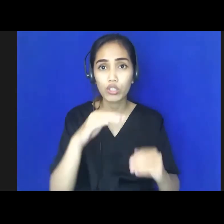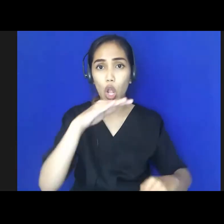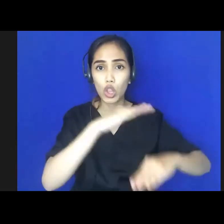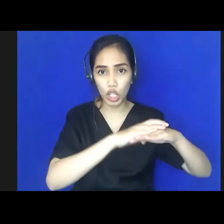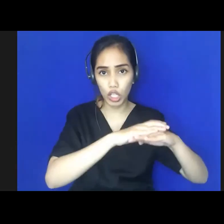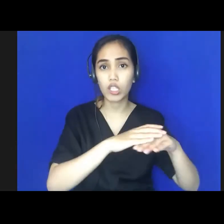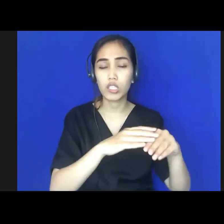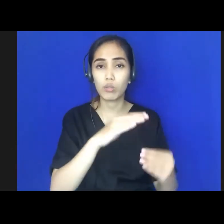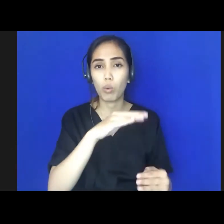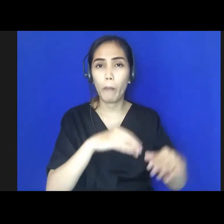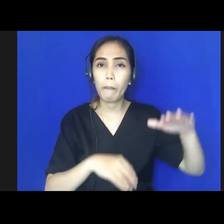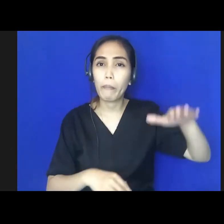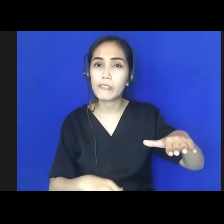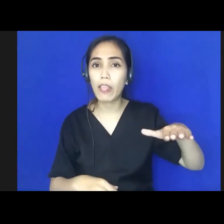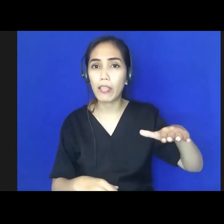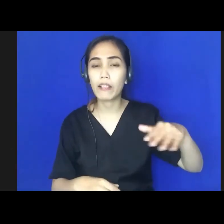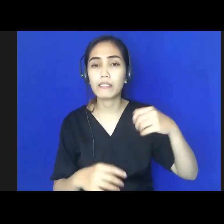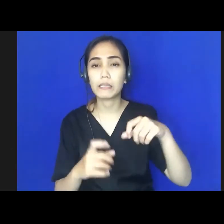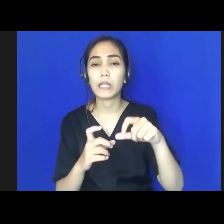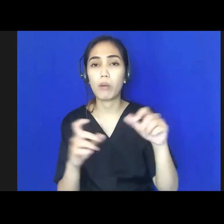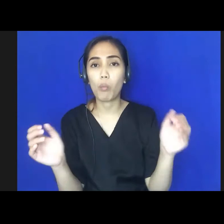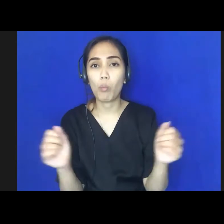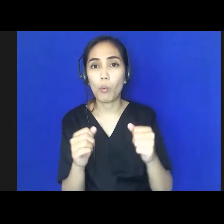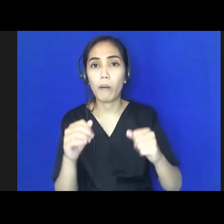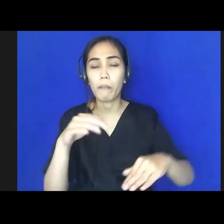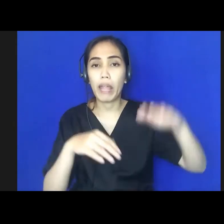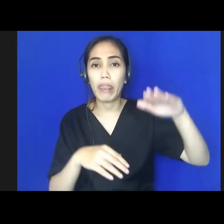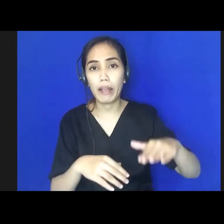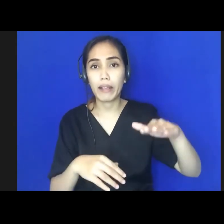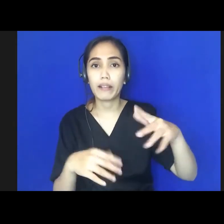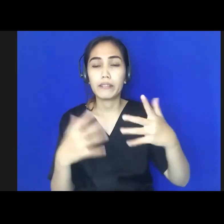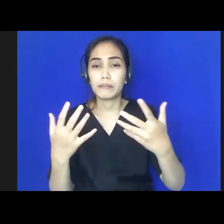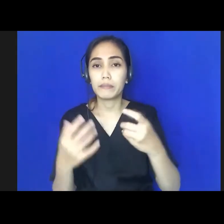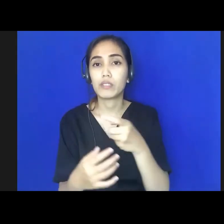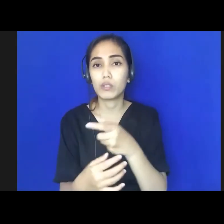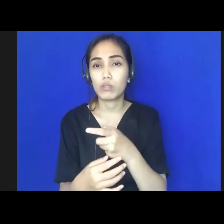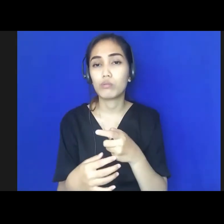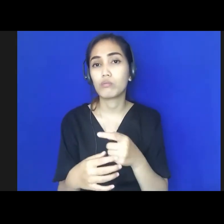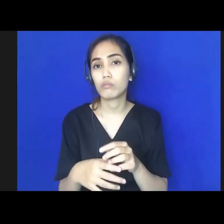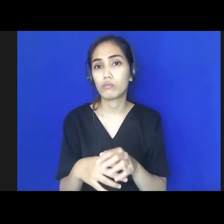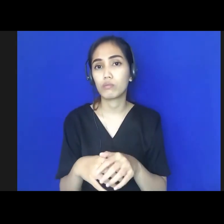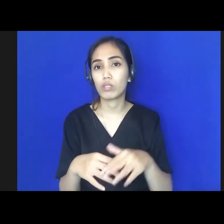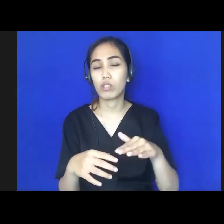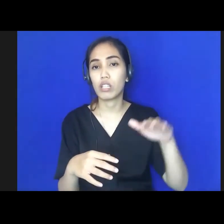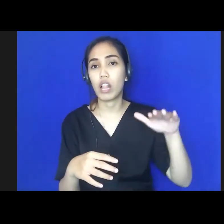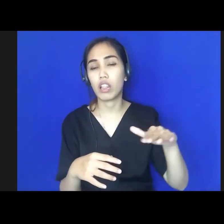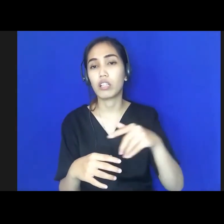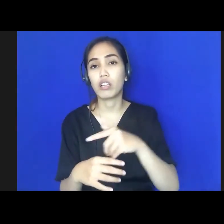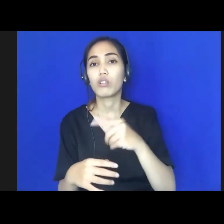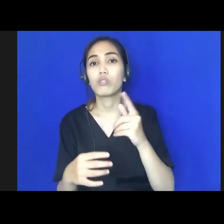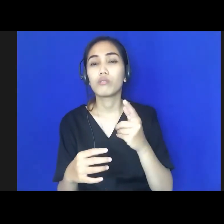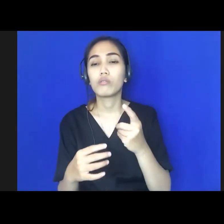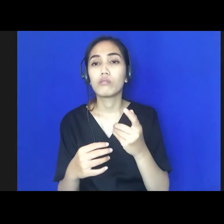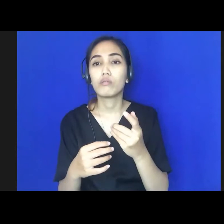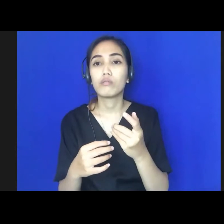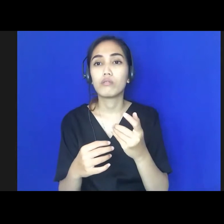Nah, ini adalah tantangan-tantangan terkait permasalahan gizi yang masih ada di Indonesia. Tapi selain kebijakan yang juga sudah